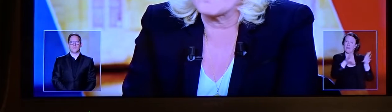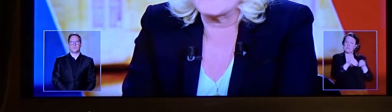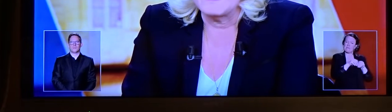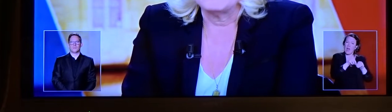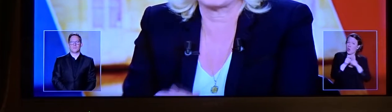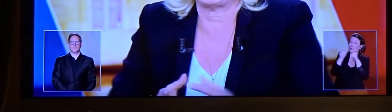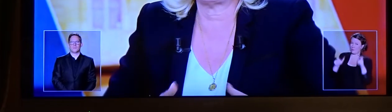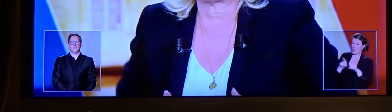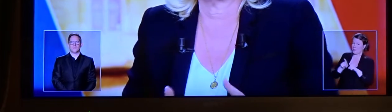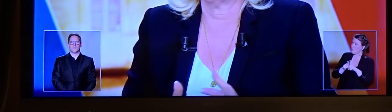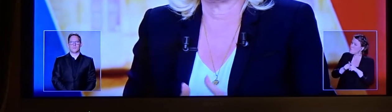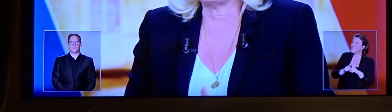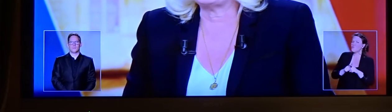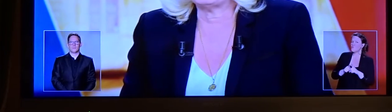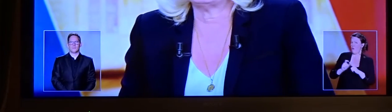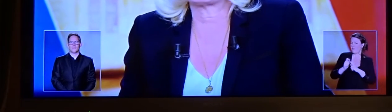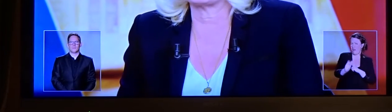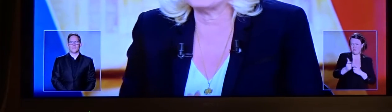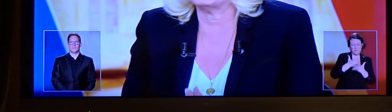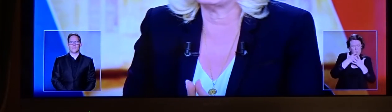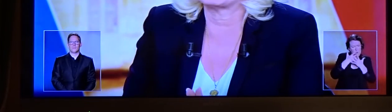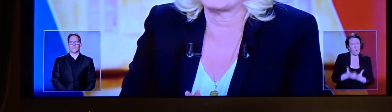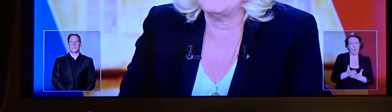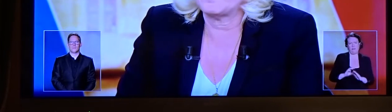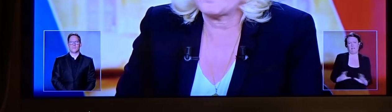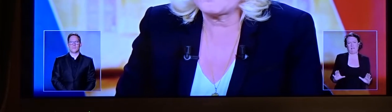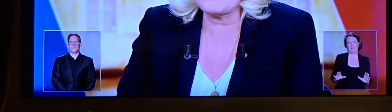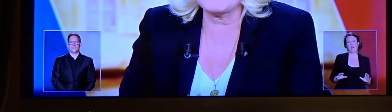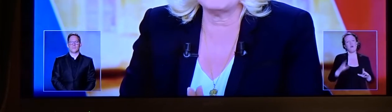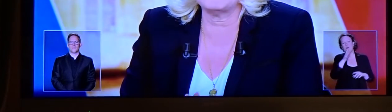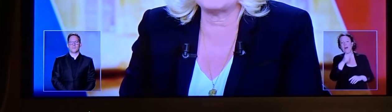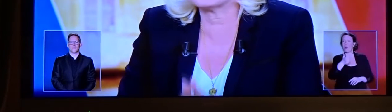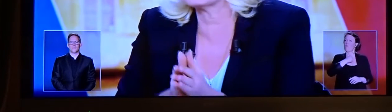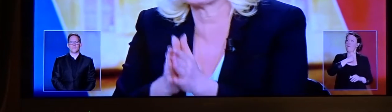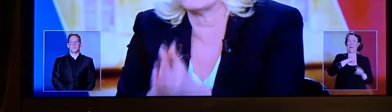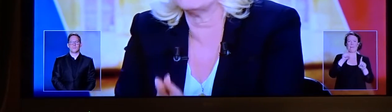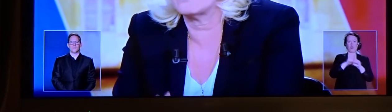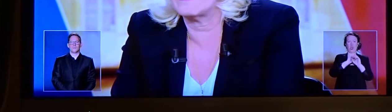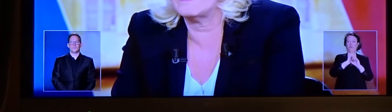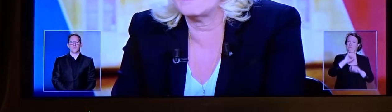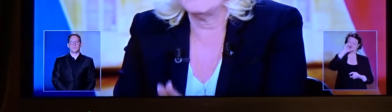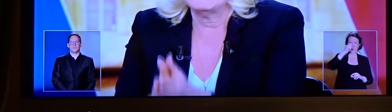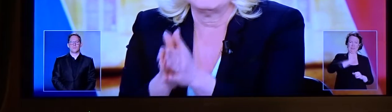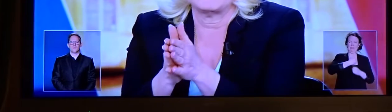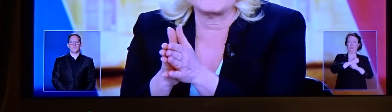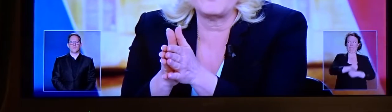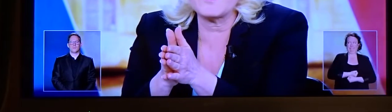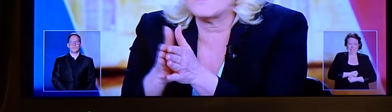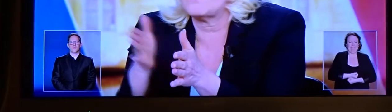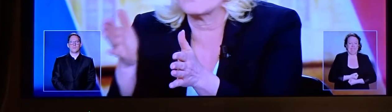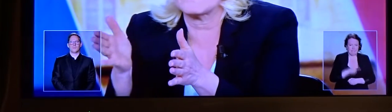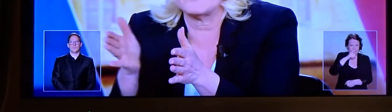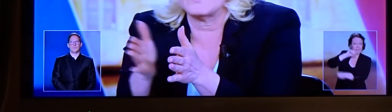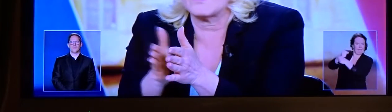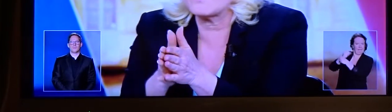les entreprises. Donc je pense qu'on ne peut pas se faire harakiri avec l'espoir, en réalité, de faire